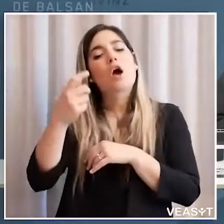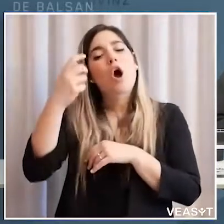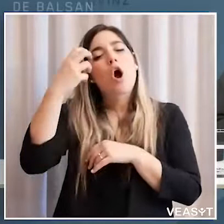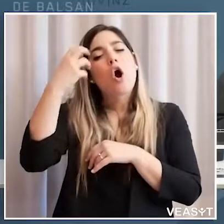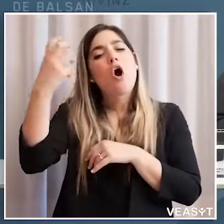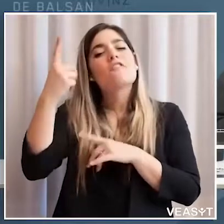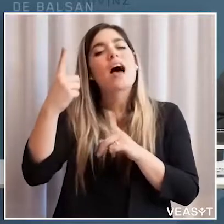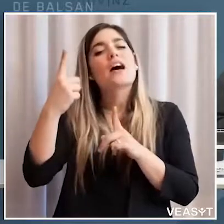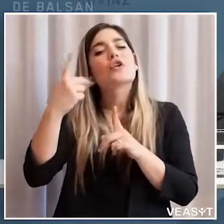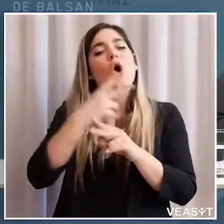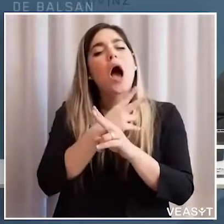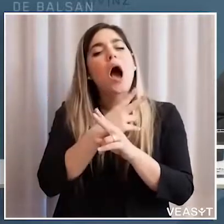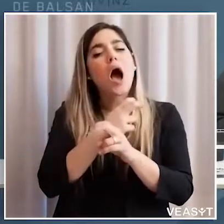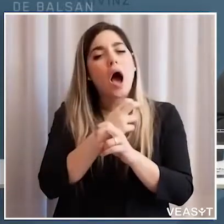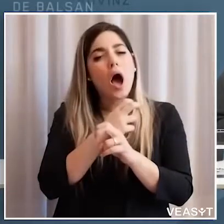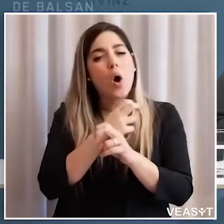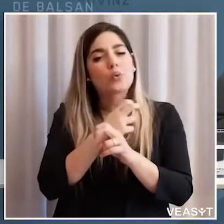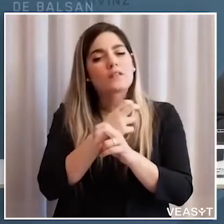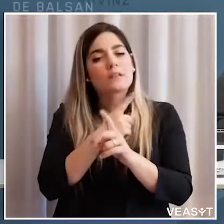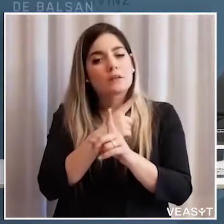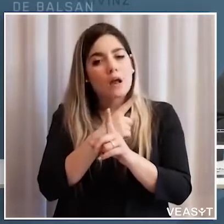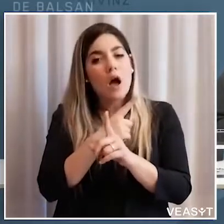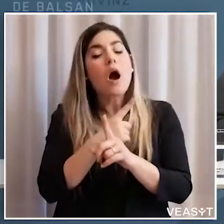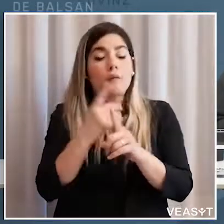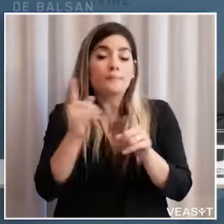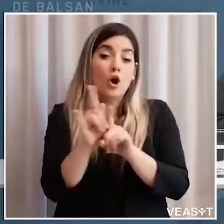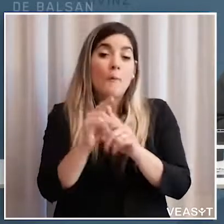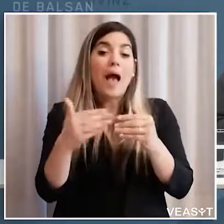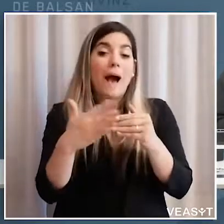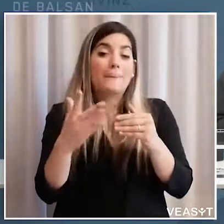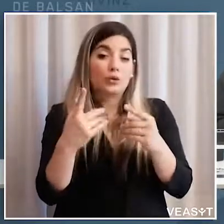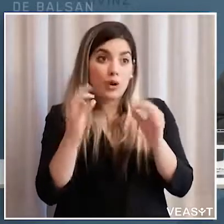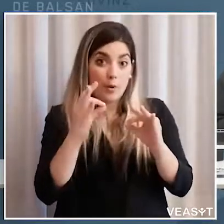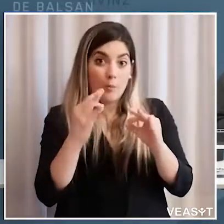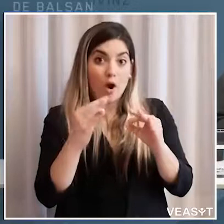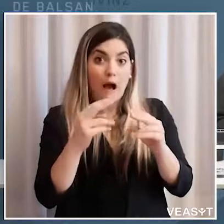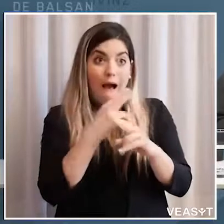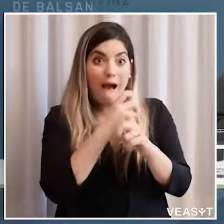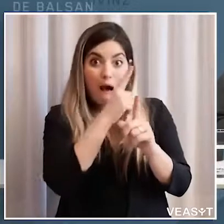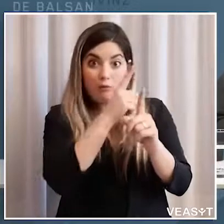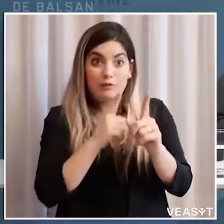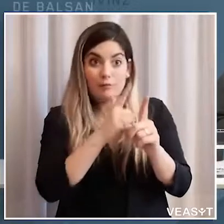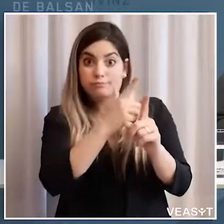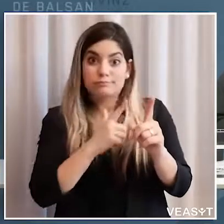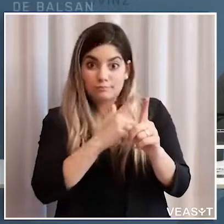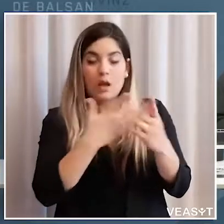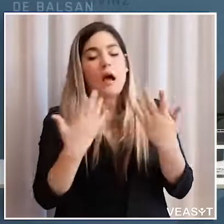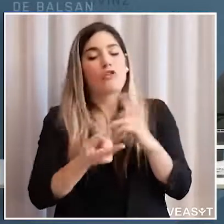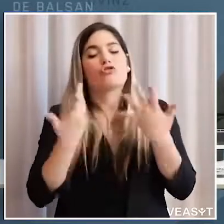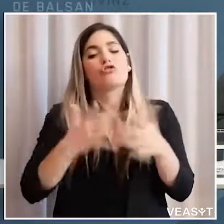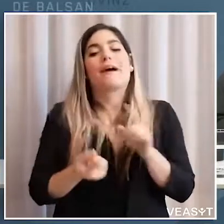austriaco che riguarda anche poi l'austria stessa diciamo che questa apertura valga anche per l'austria già ieri